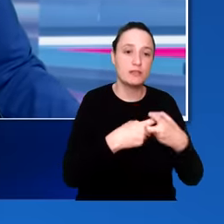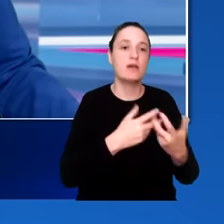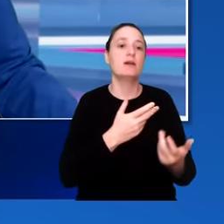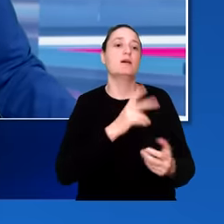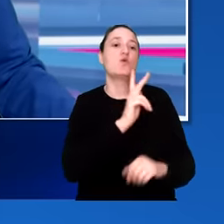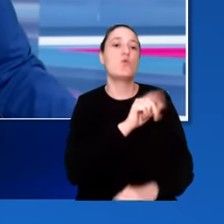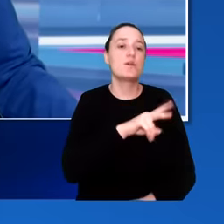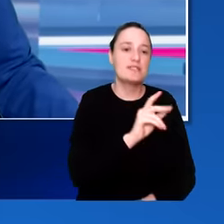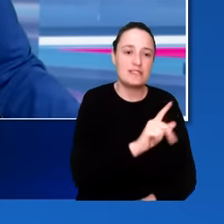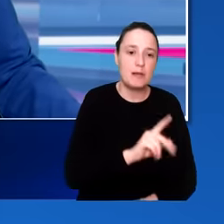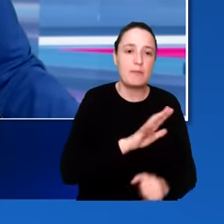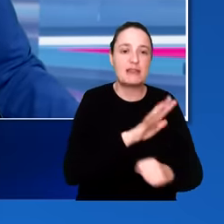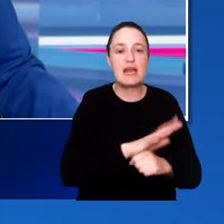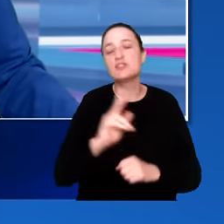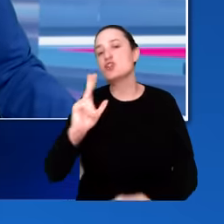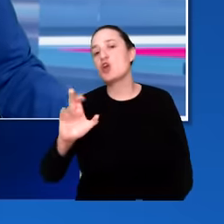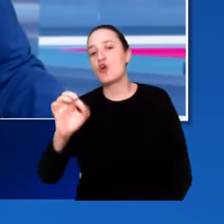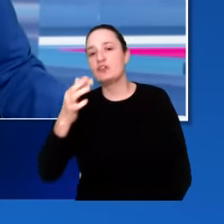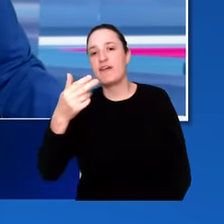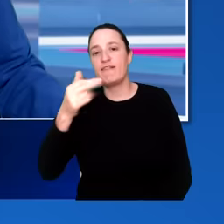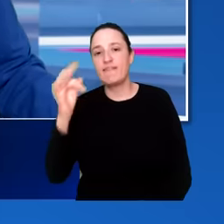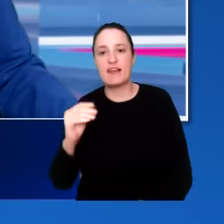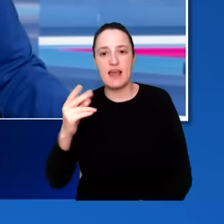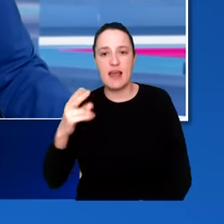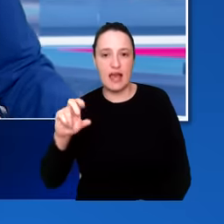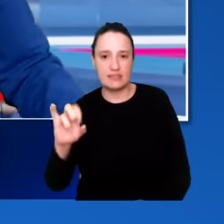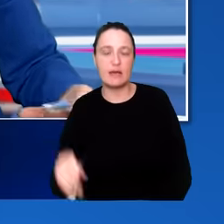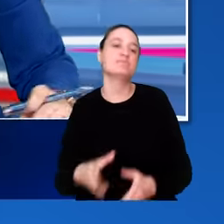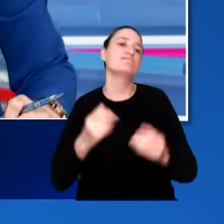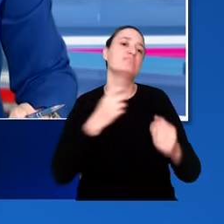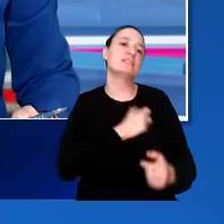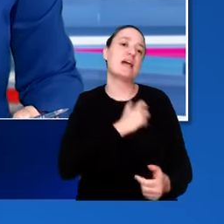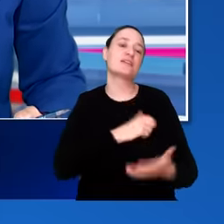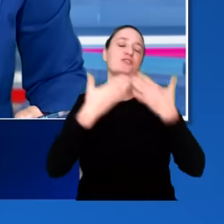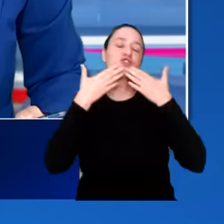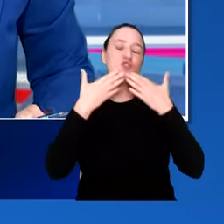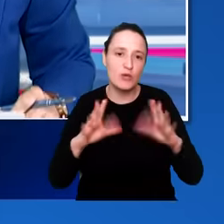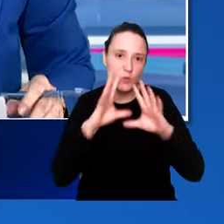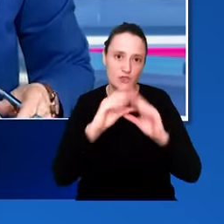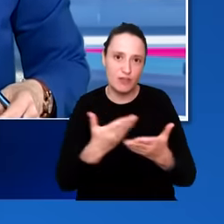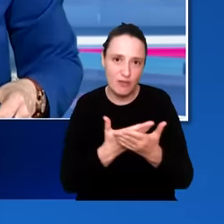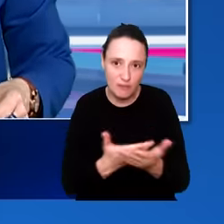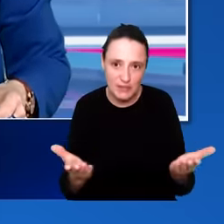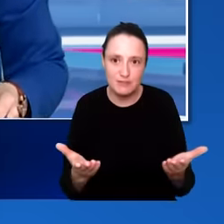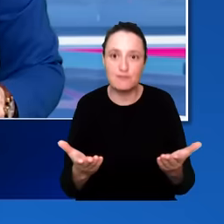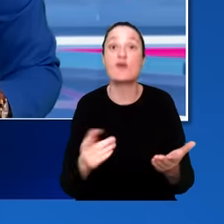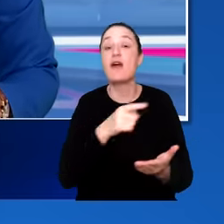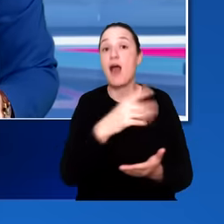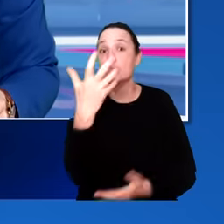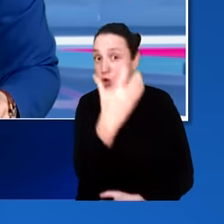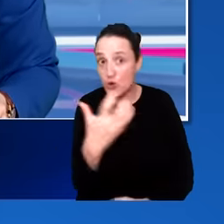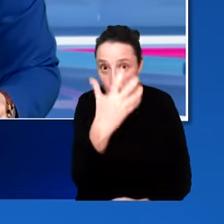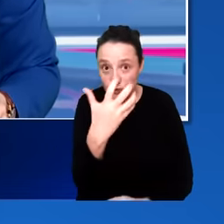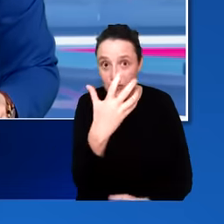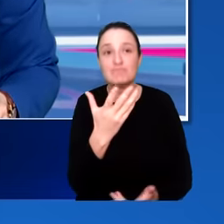Kukiz 15 i pan poseł Witold Tumanowicz, Konfederacja. Bardzo serdecznie dziękuję, szanowni państwo, ale proszę z nami pozostać.